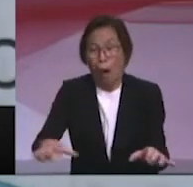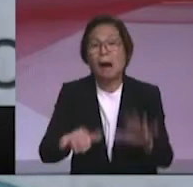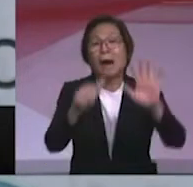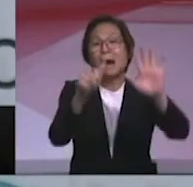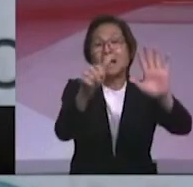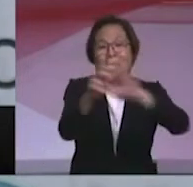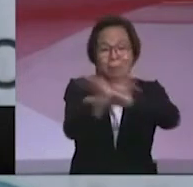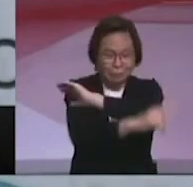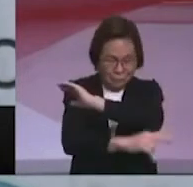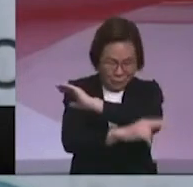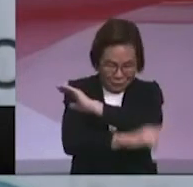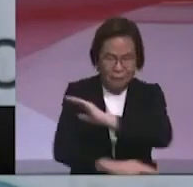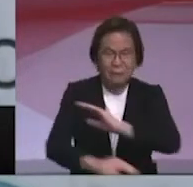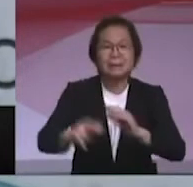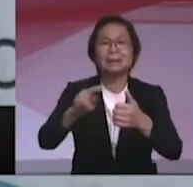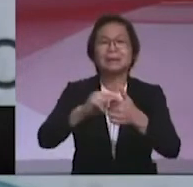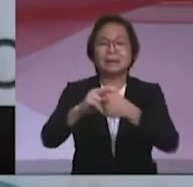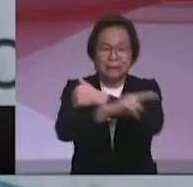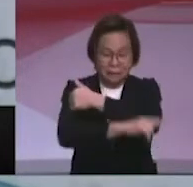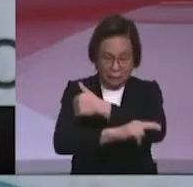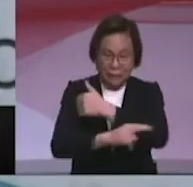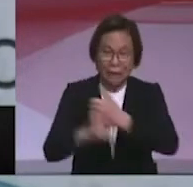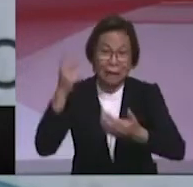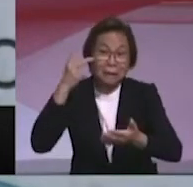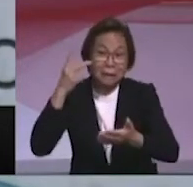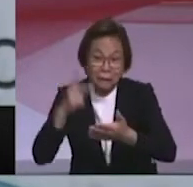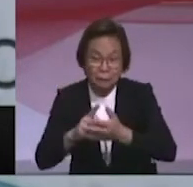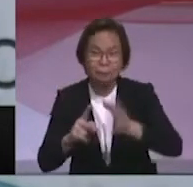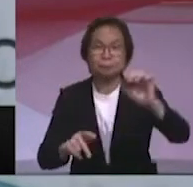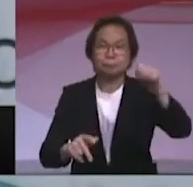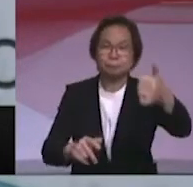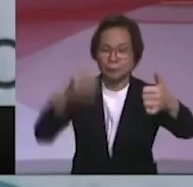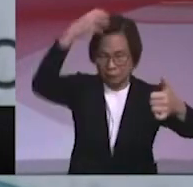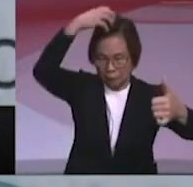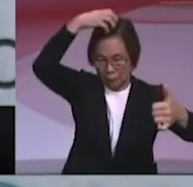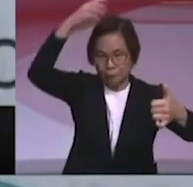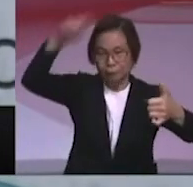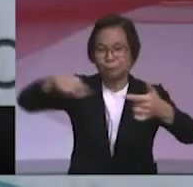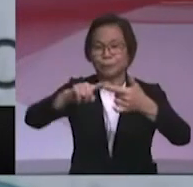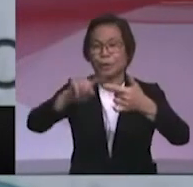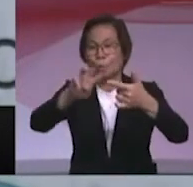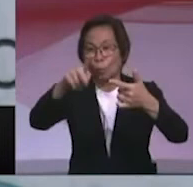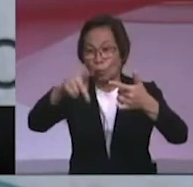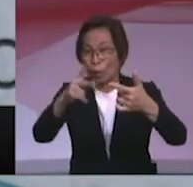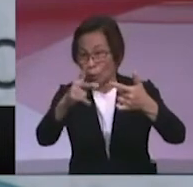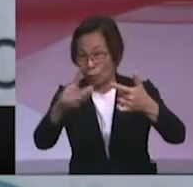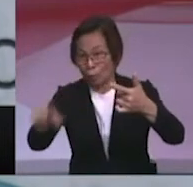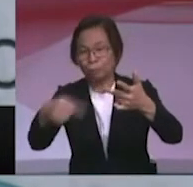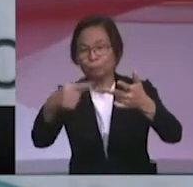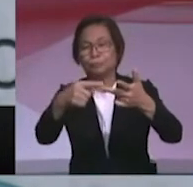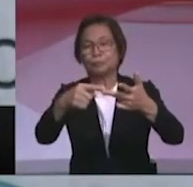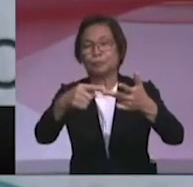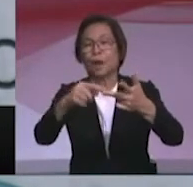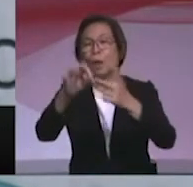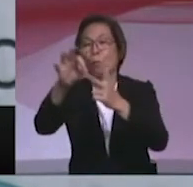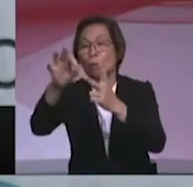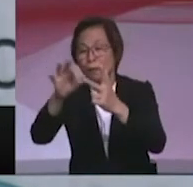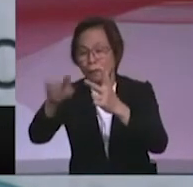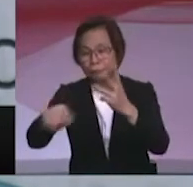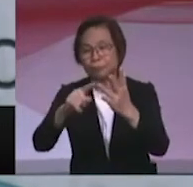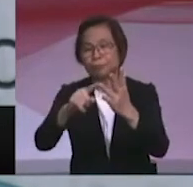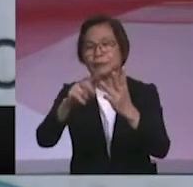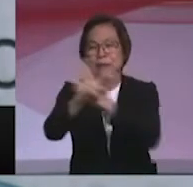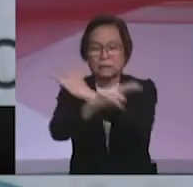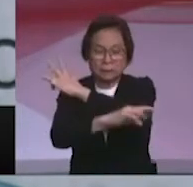buah negeri. Negeri-negeri yang telah dikenal pasti adalah Selangor, Wilayah Persekutuan Kuala Lumpur, Pulau Pinang,